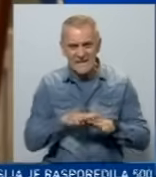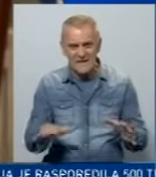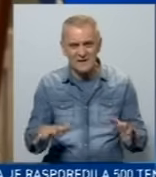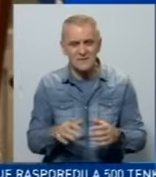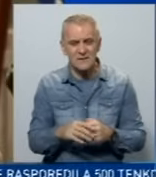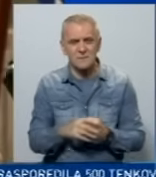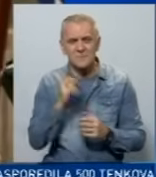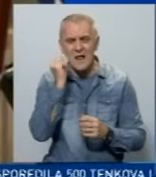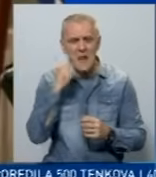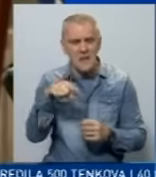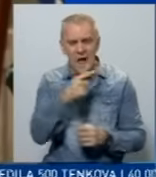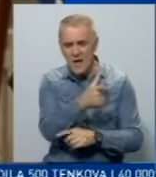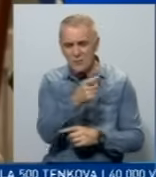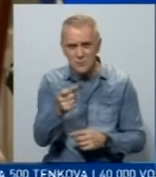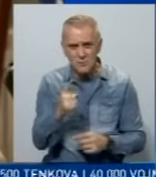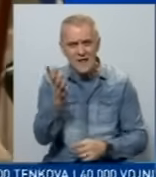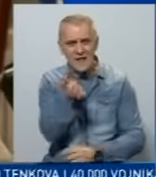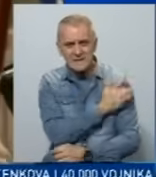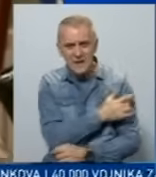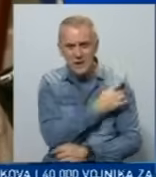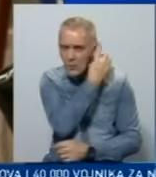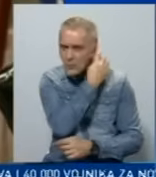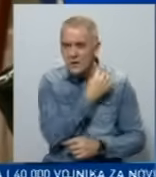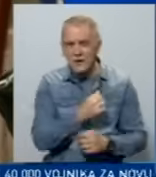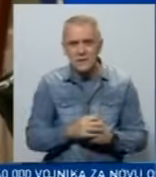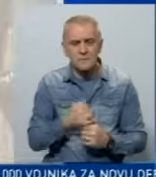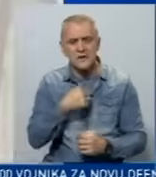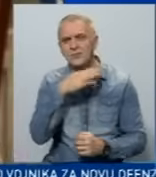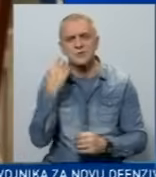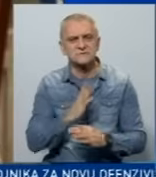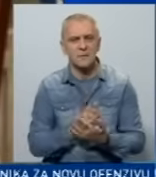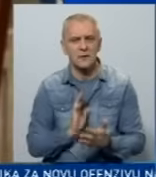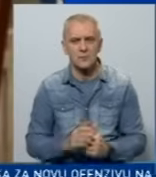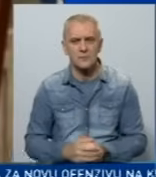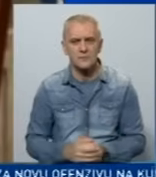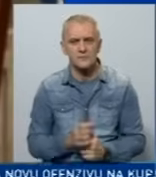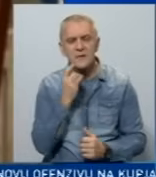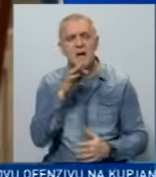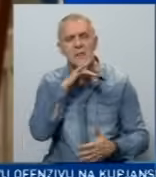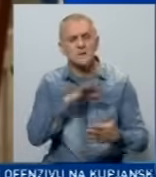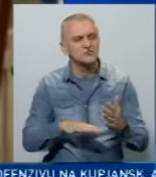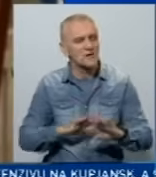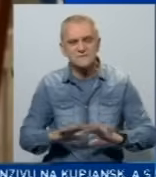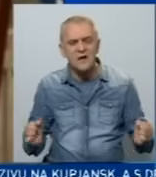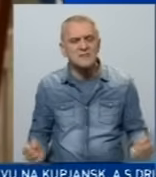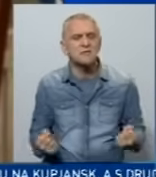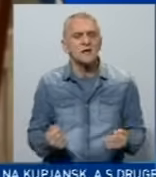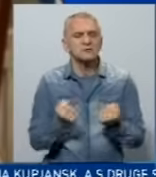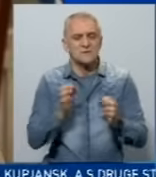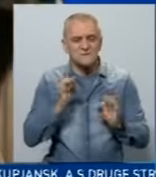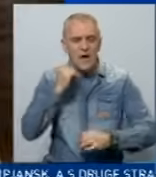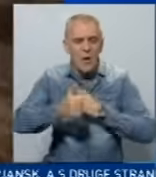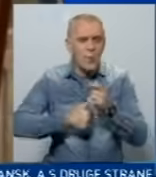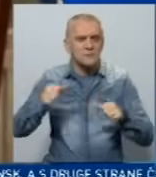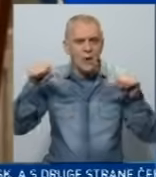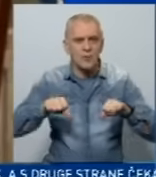tolikog naroda pobijenog i ranjenog, dosta mi je bio. Kad god pričam, sve mi teže i teže, svaka godina gora